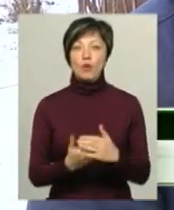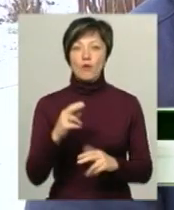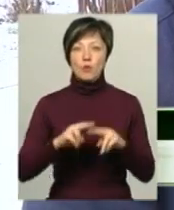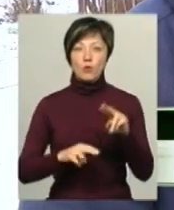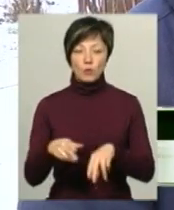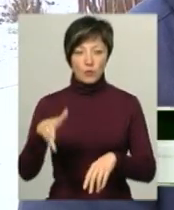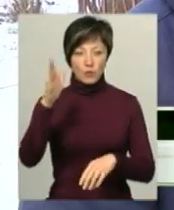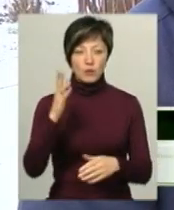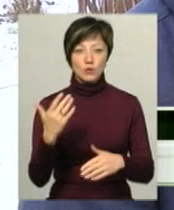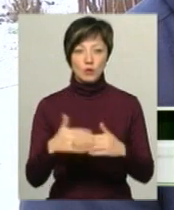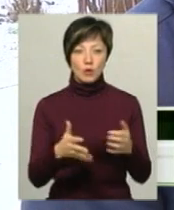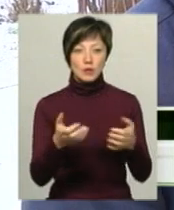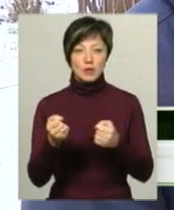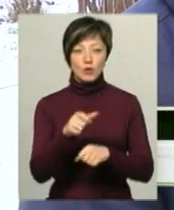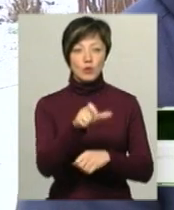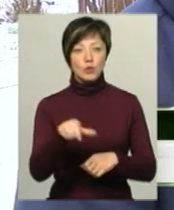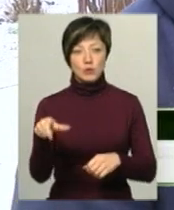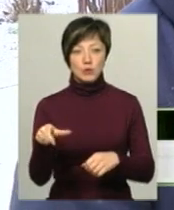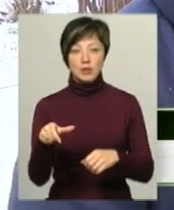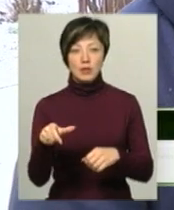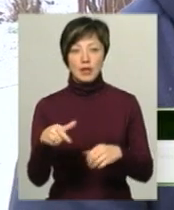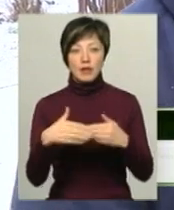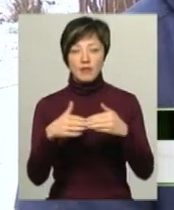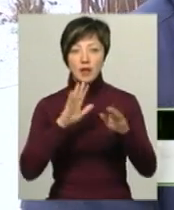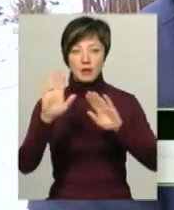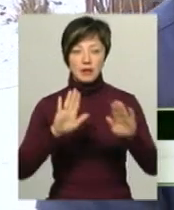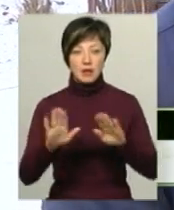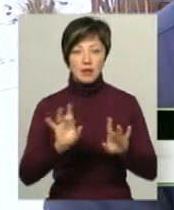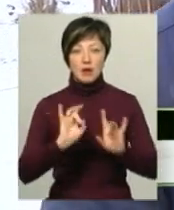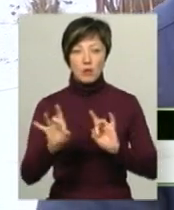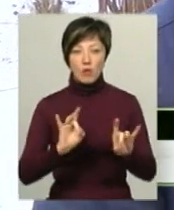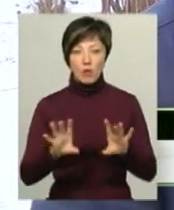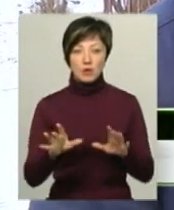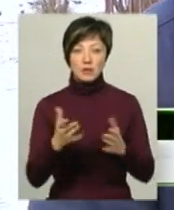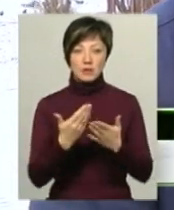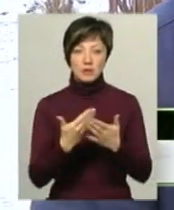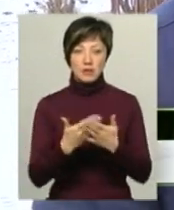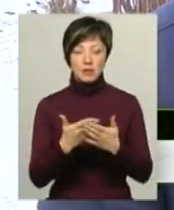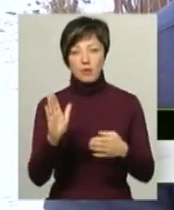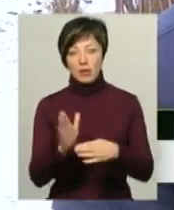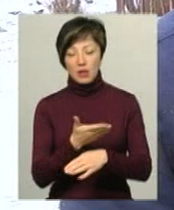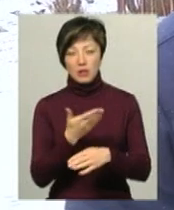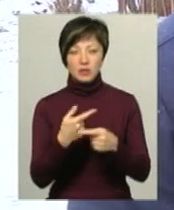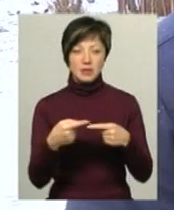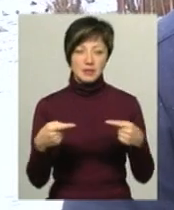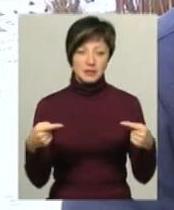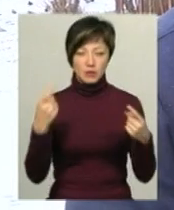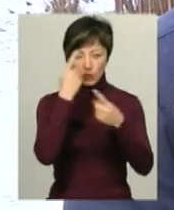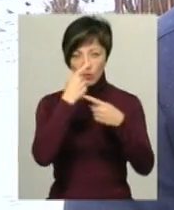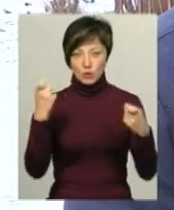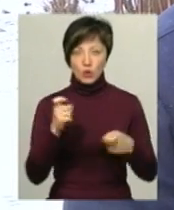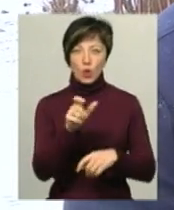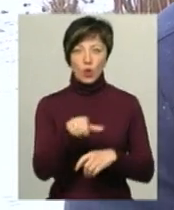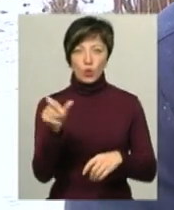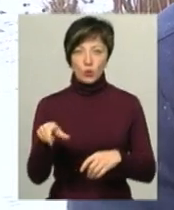ще не здані, а вже отримують люди, що двері всі заліплені, ремонти, винос, занос, демонтаж. Вже люди вже